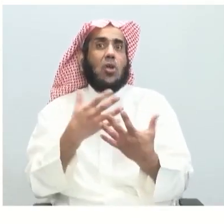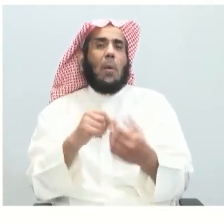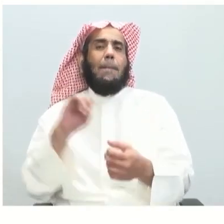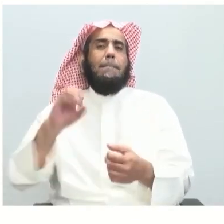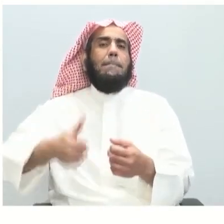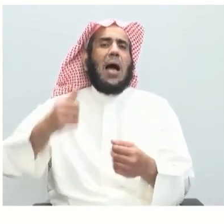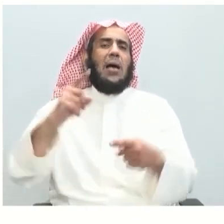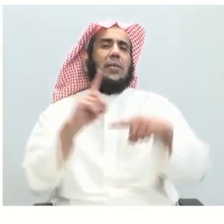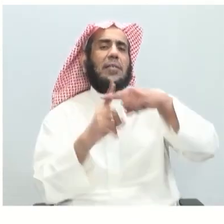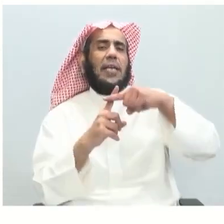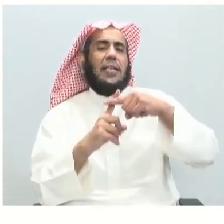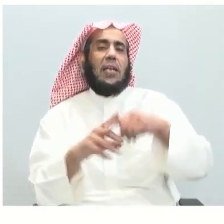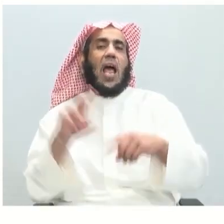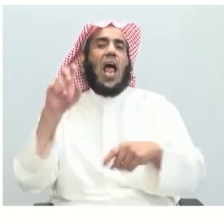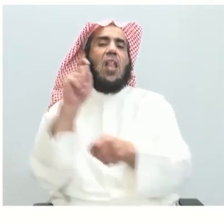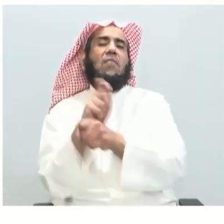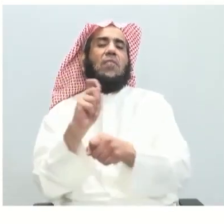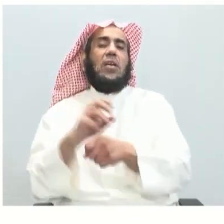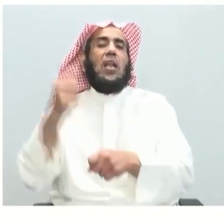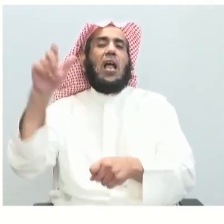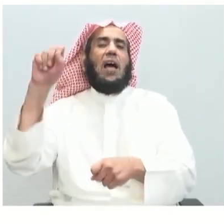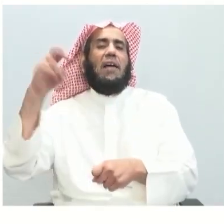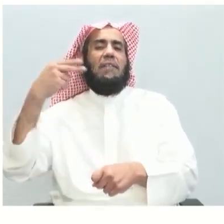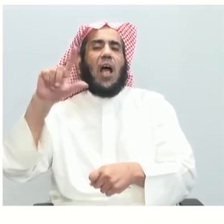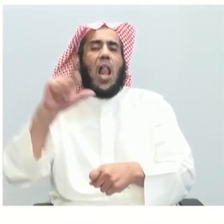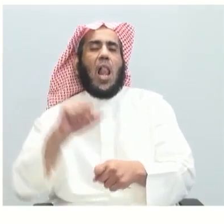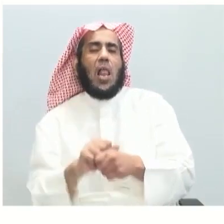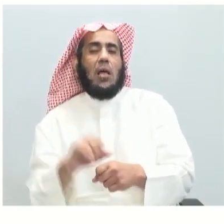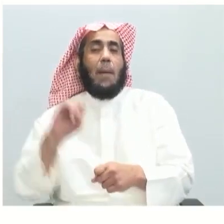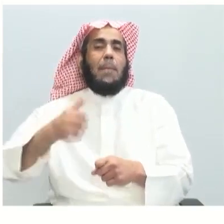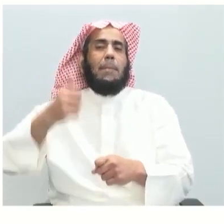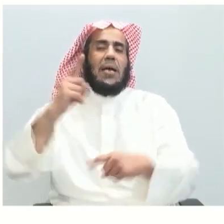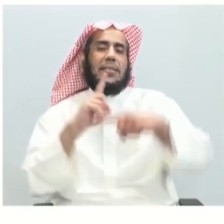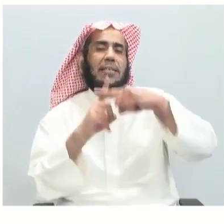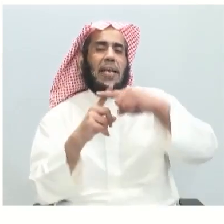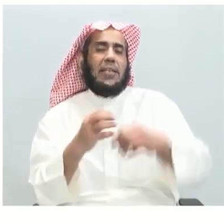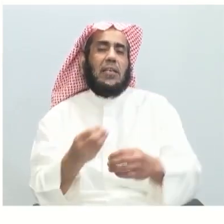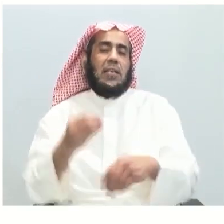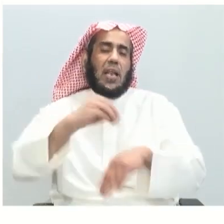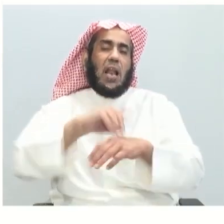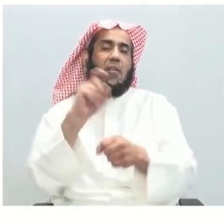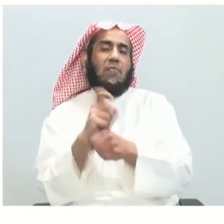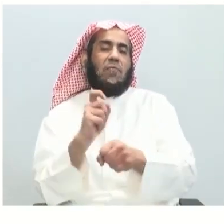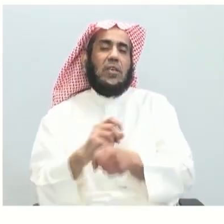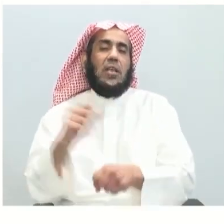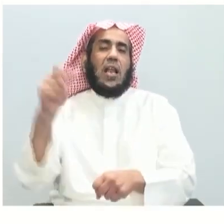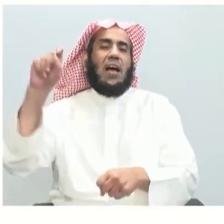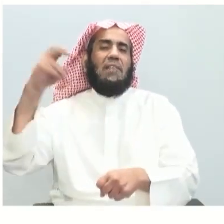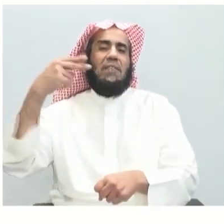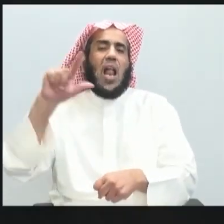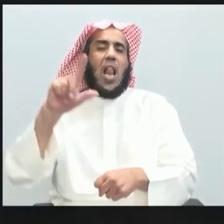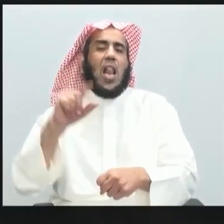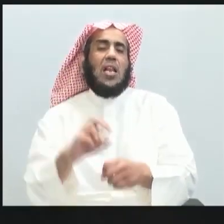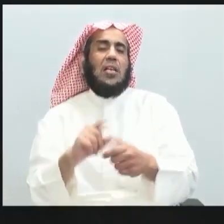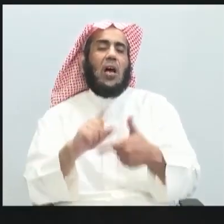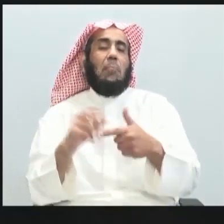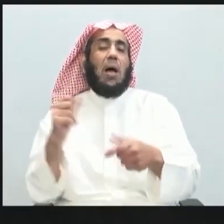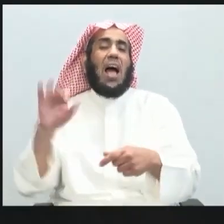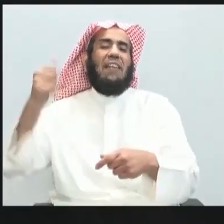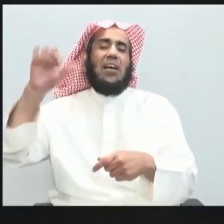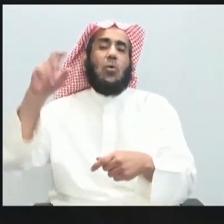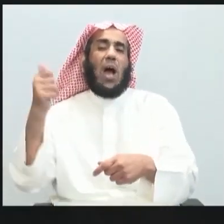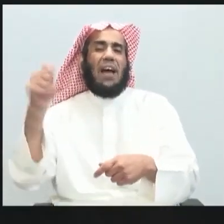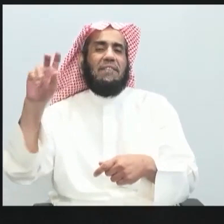ماء زائد الفعل افعل صيغتي التعجب الماء زائد الفعل او زائد افعله وهي طبعا صيغتي ما افعله